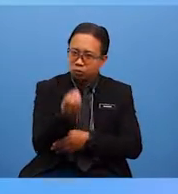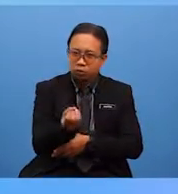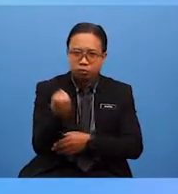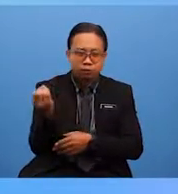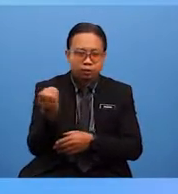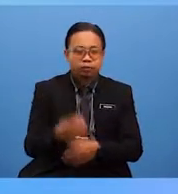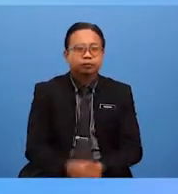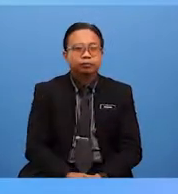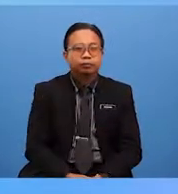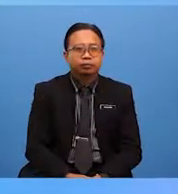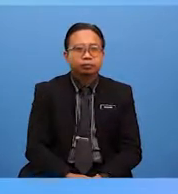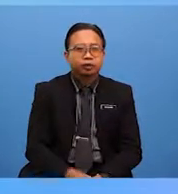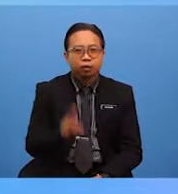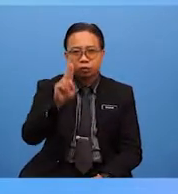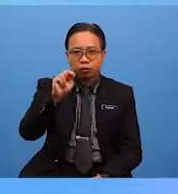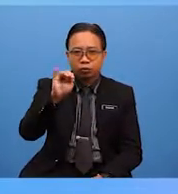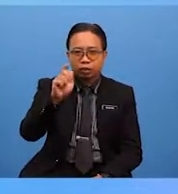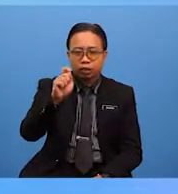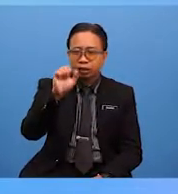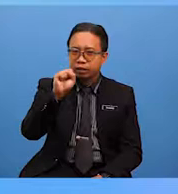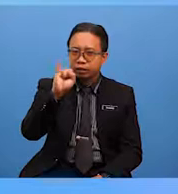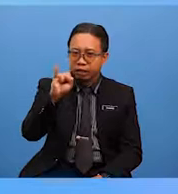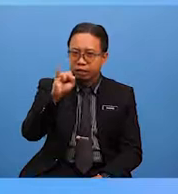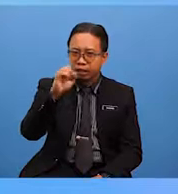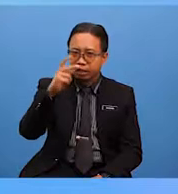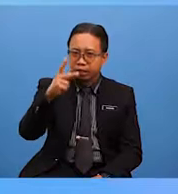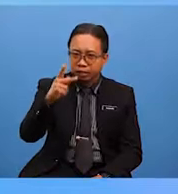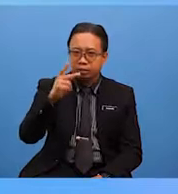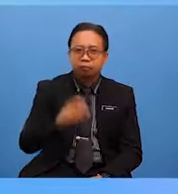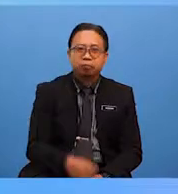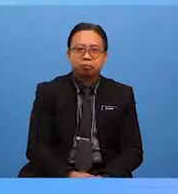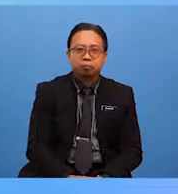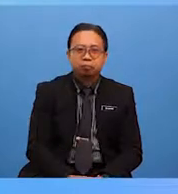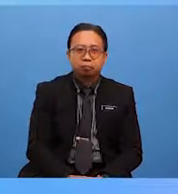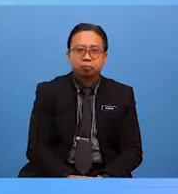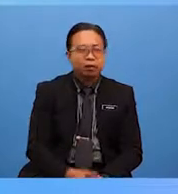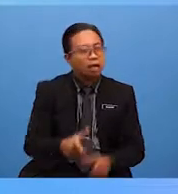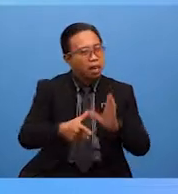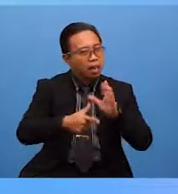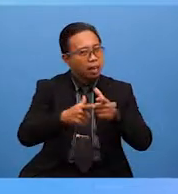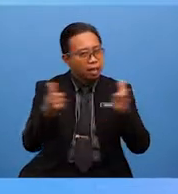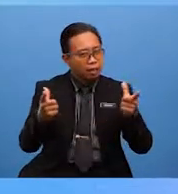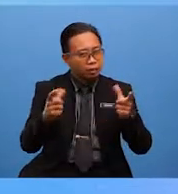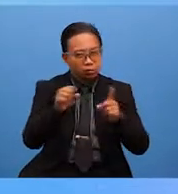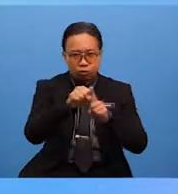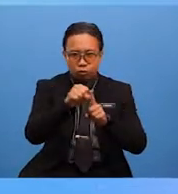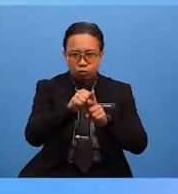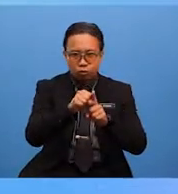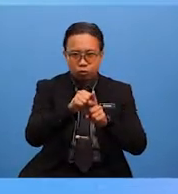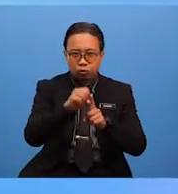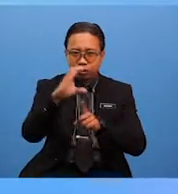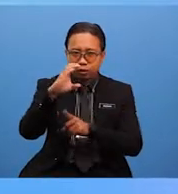unit CY bagi Suhu adalah Kelvin dan unit lain pagi Suhu adalah